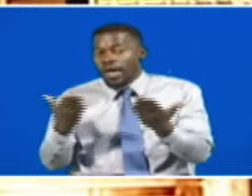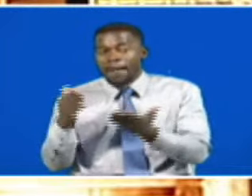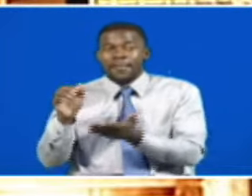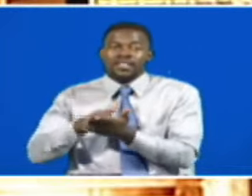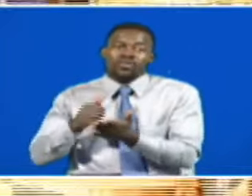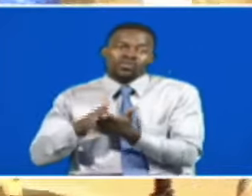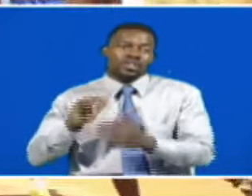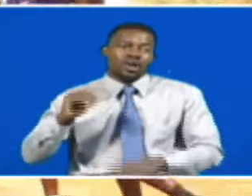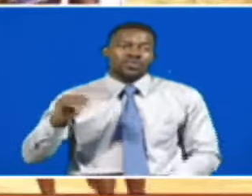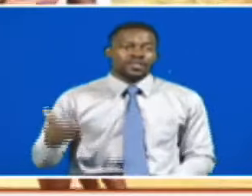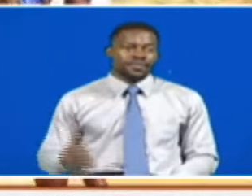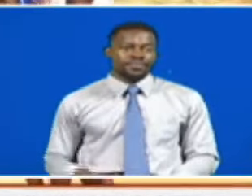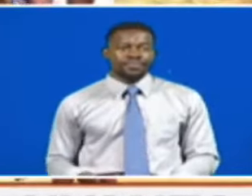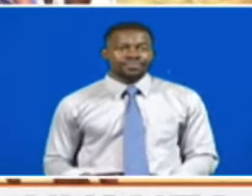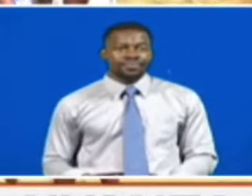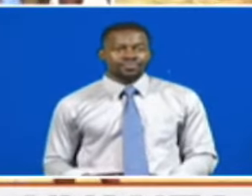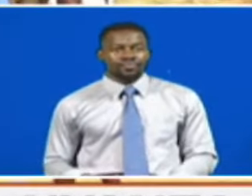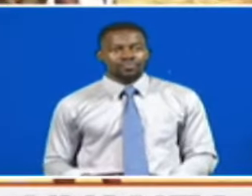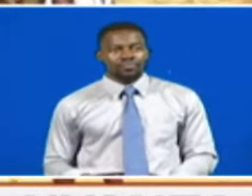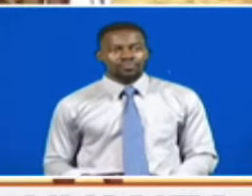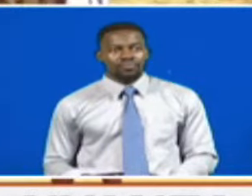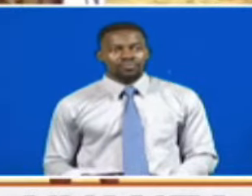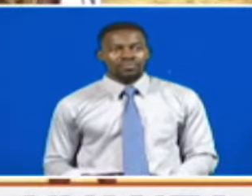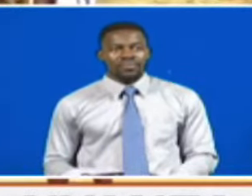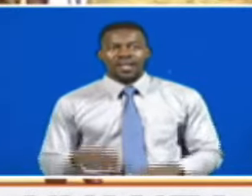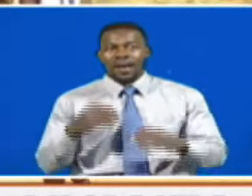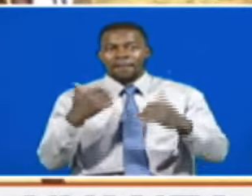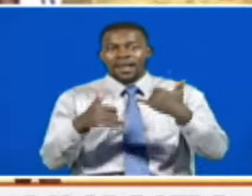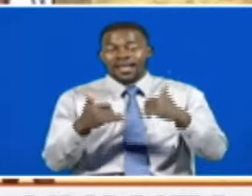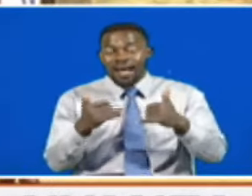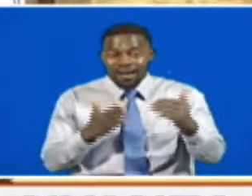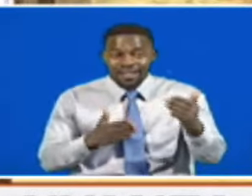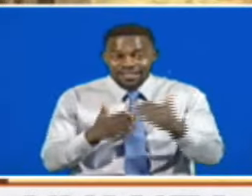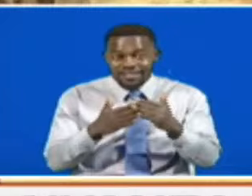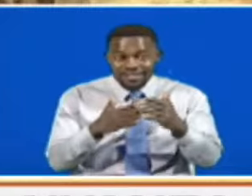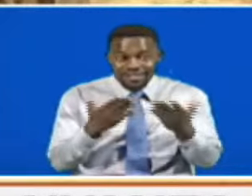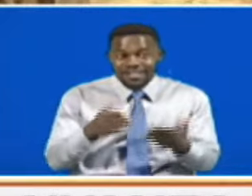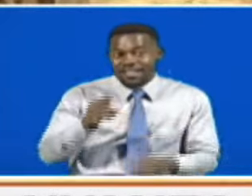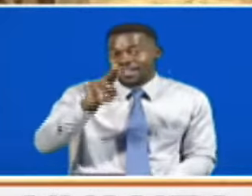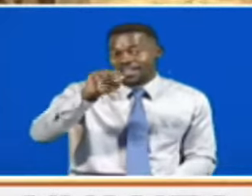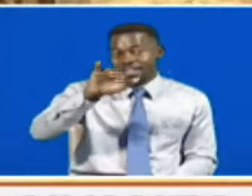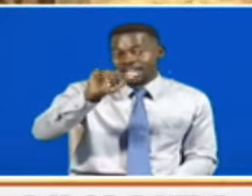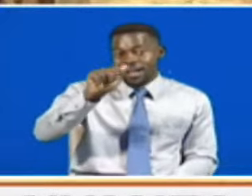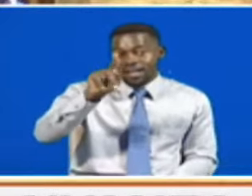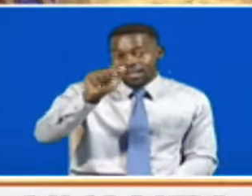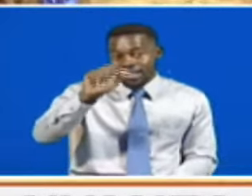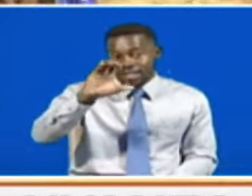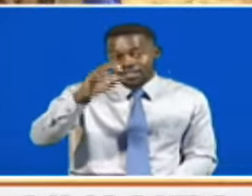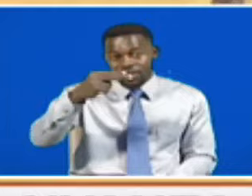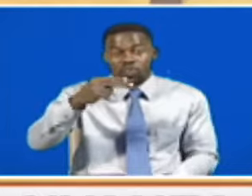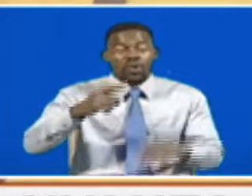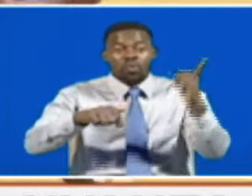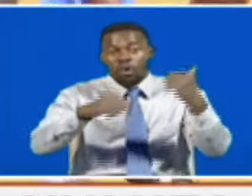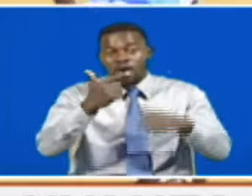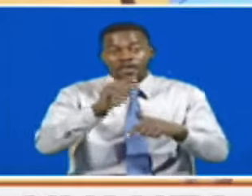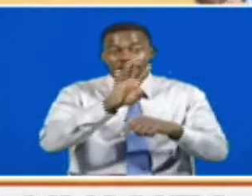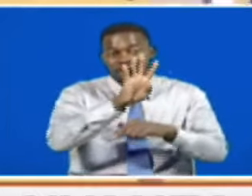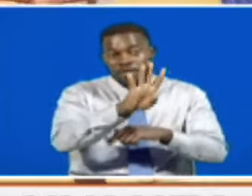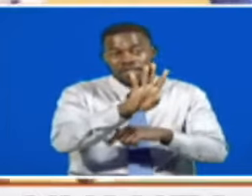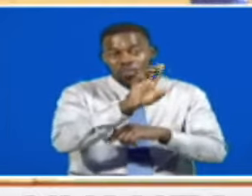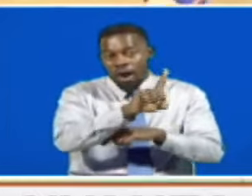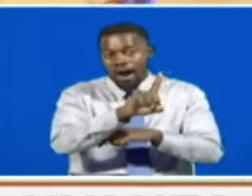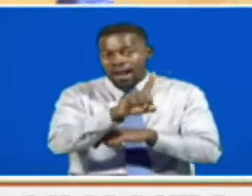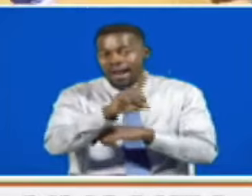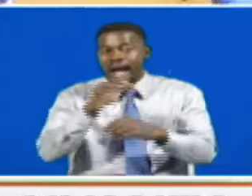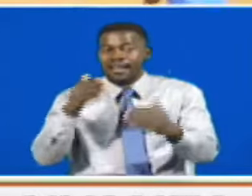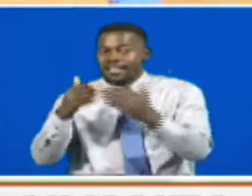Machakos. We played against Nyakach during the regionals games. We won 41, they had 39. Yeah, we are